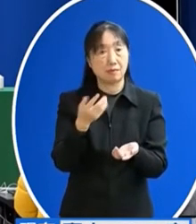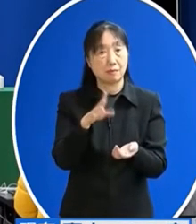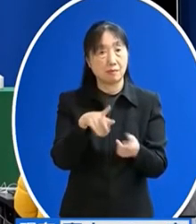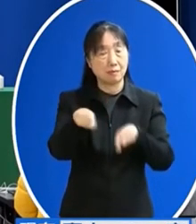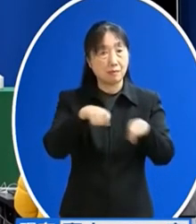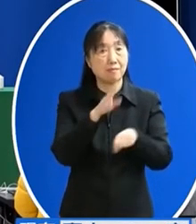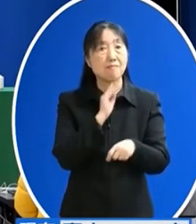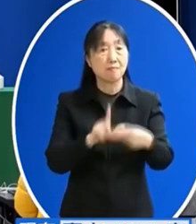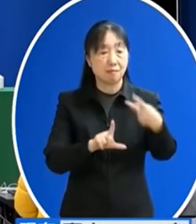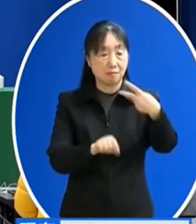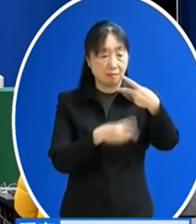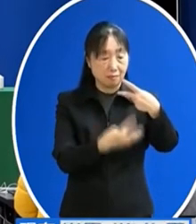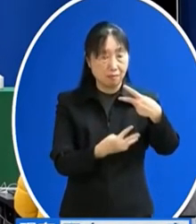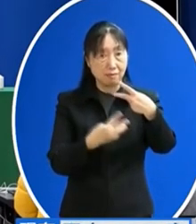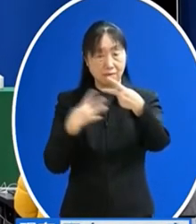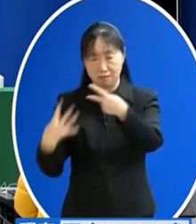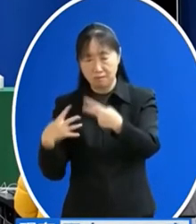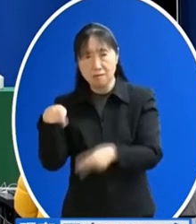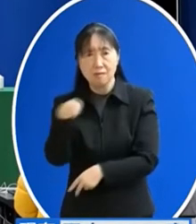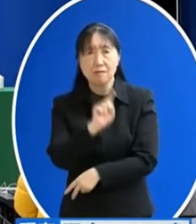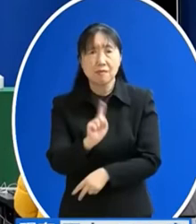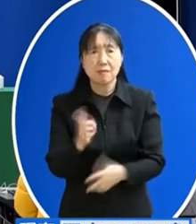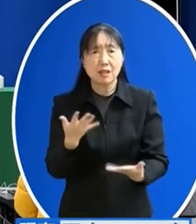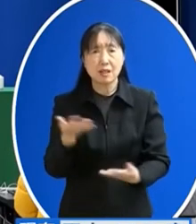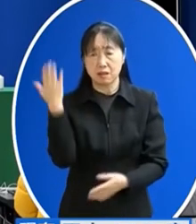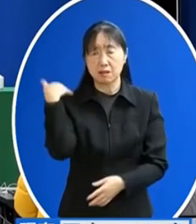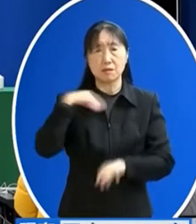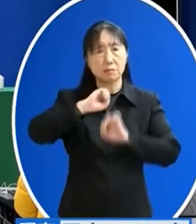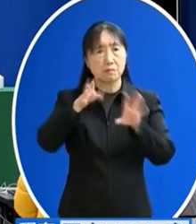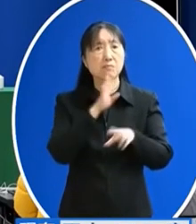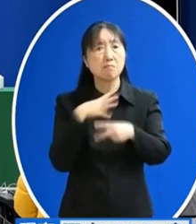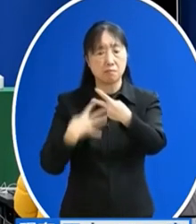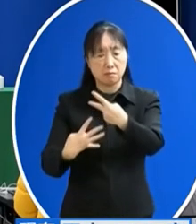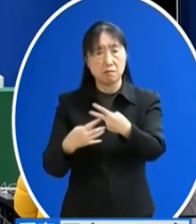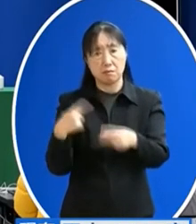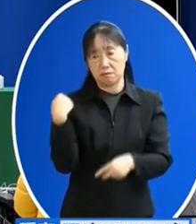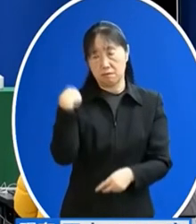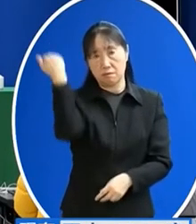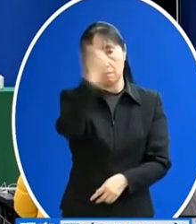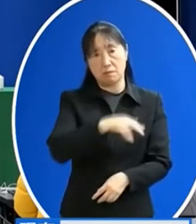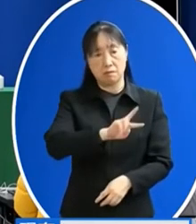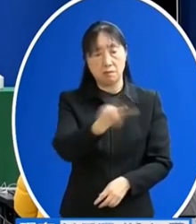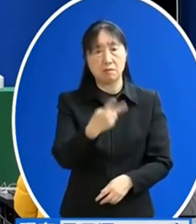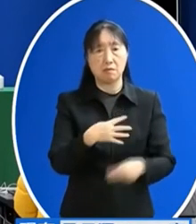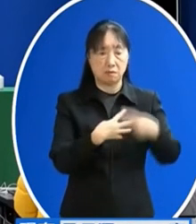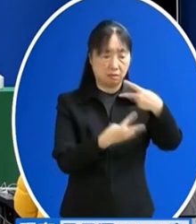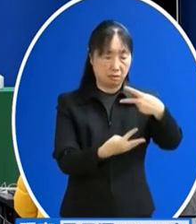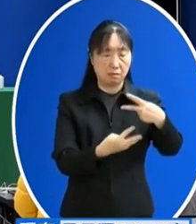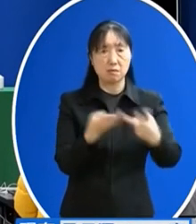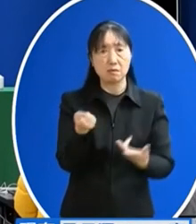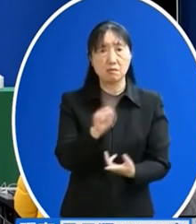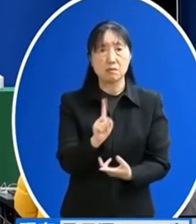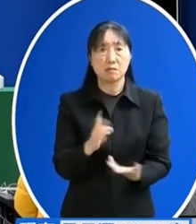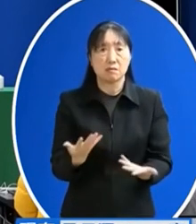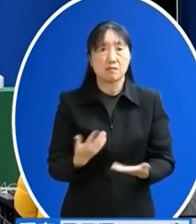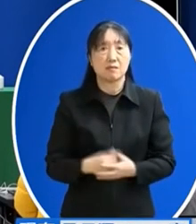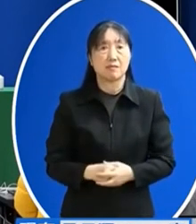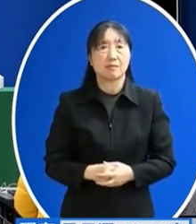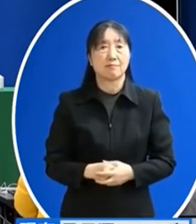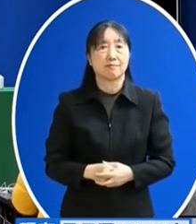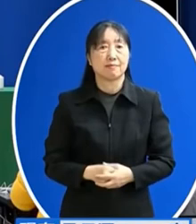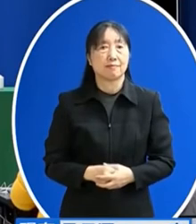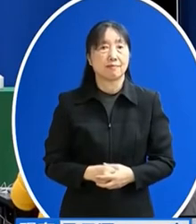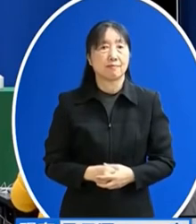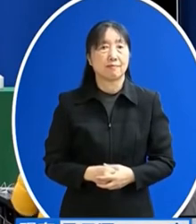是2月3号还是4号？因为之前说4号，然后昨天突然说又变3号。此外还